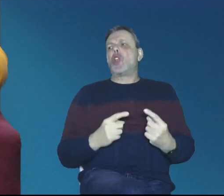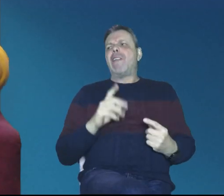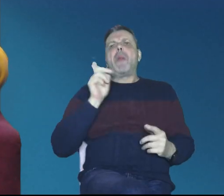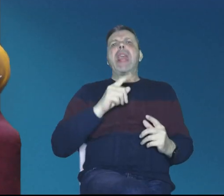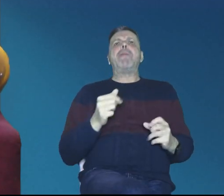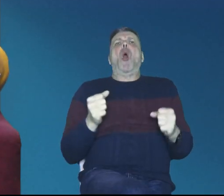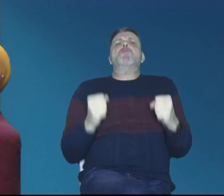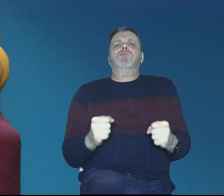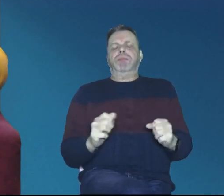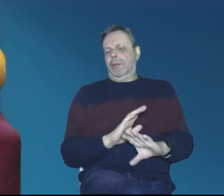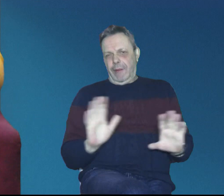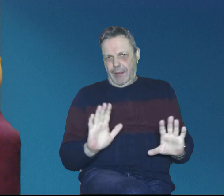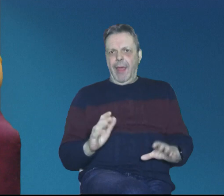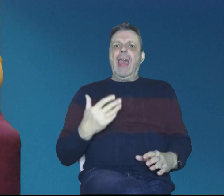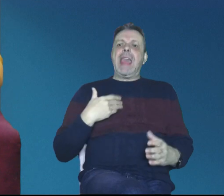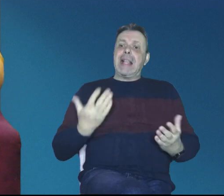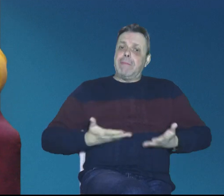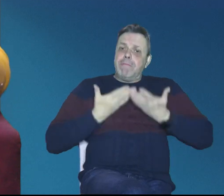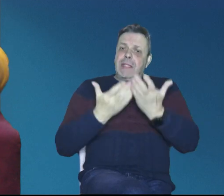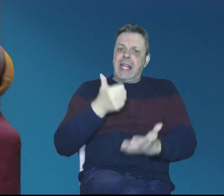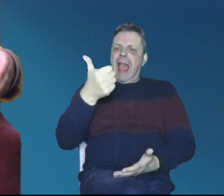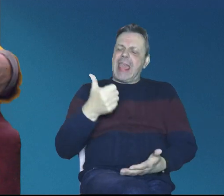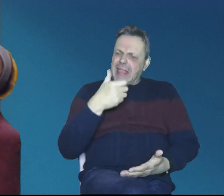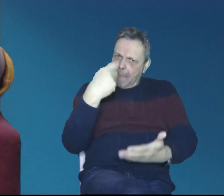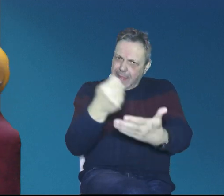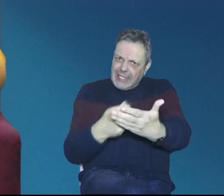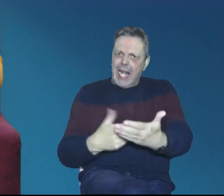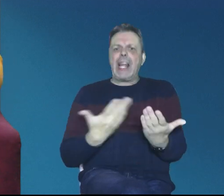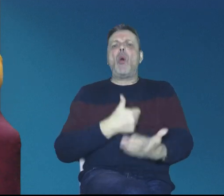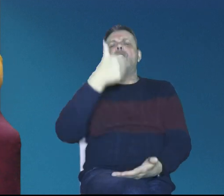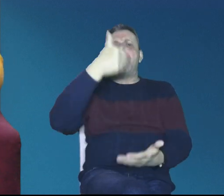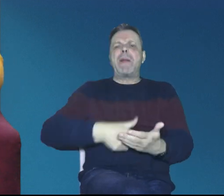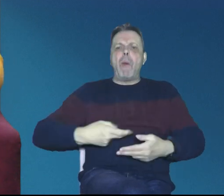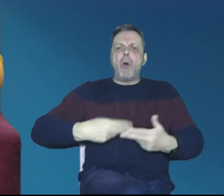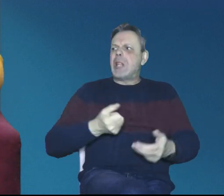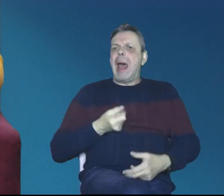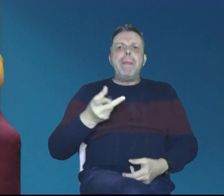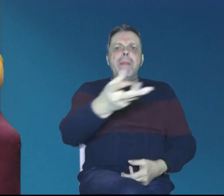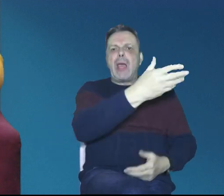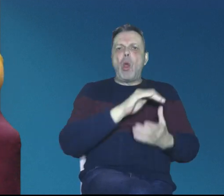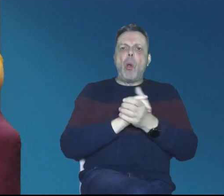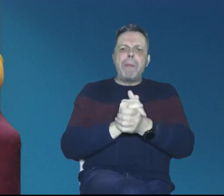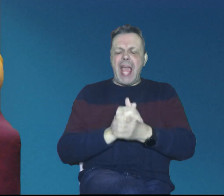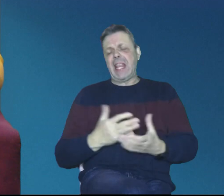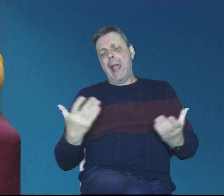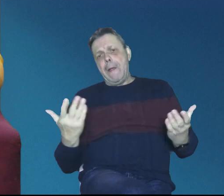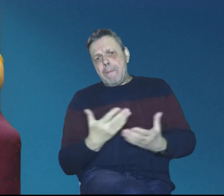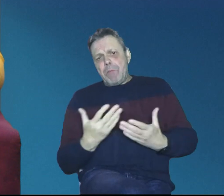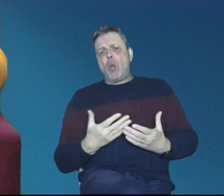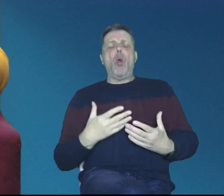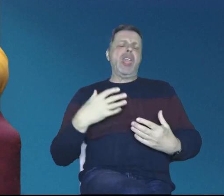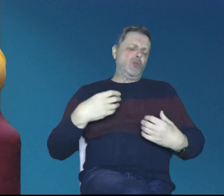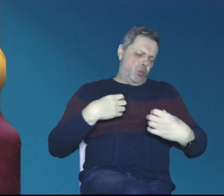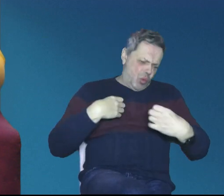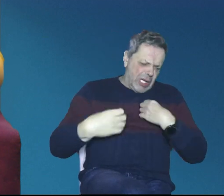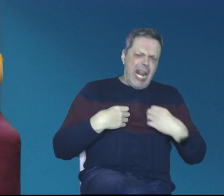postojao kao takav i fiksni i ono čvrsti, nego sam evo iznjedrila jedan scenarij kojeg sam prvo poslala nekolicini prijatelja koji se